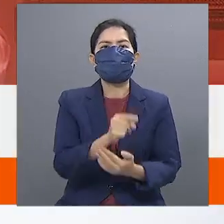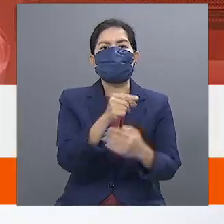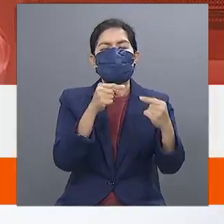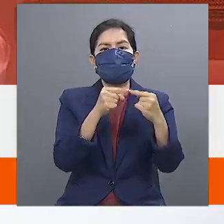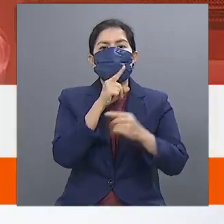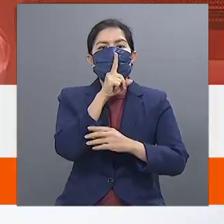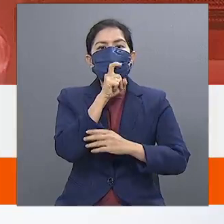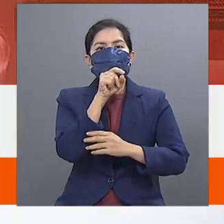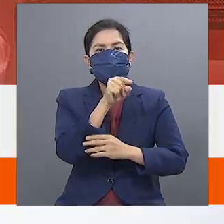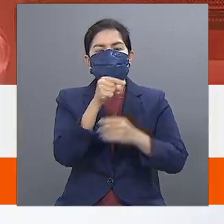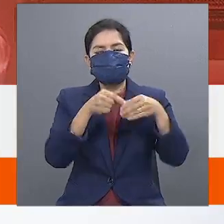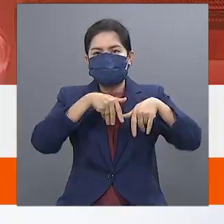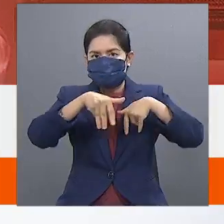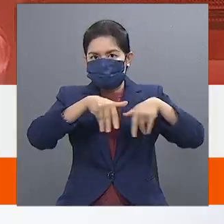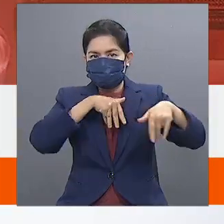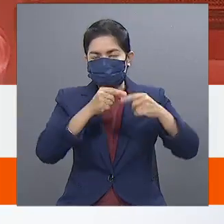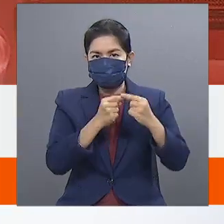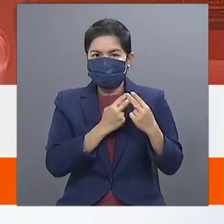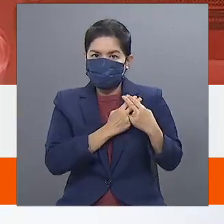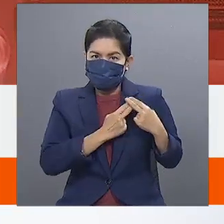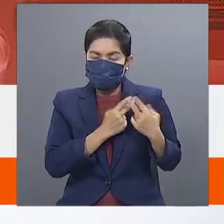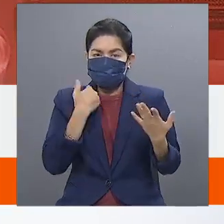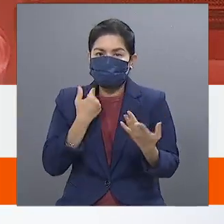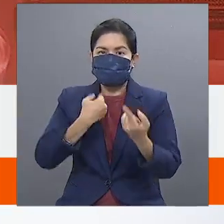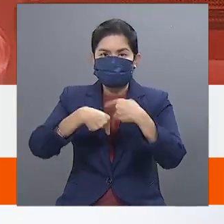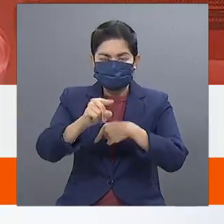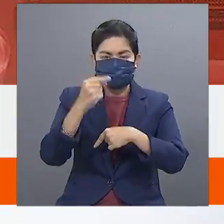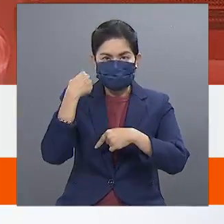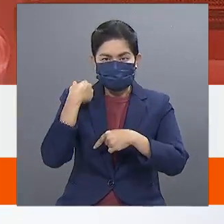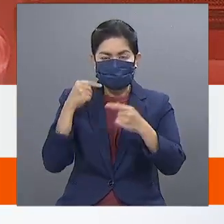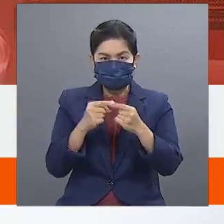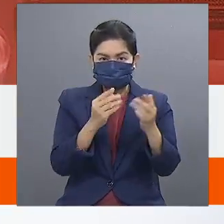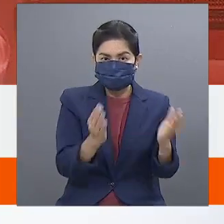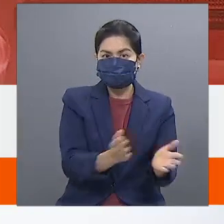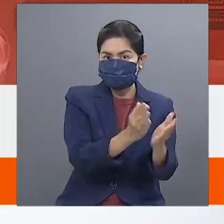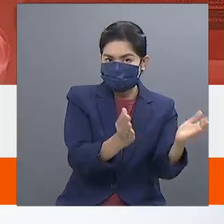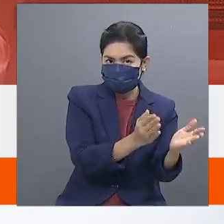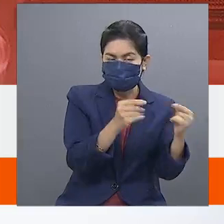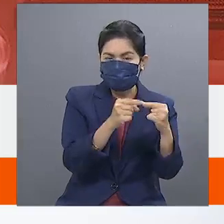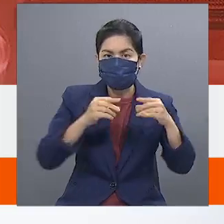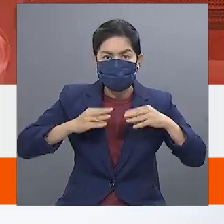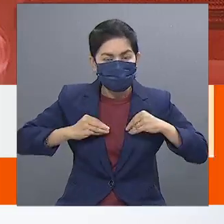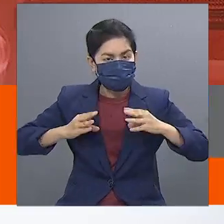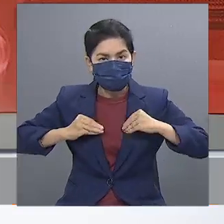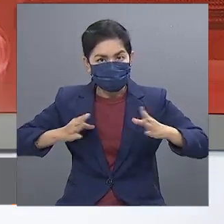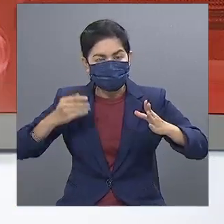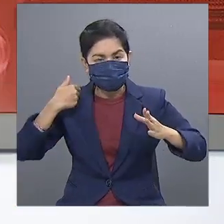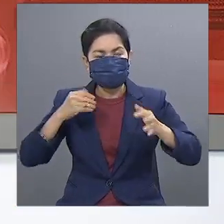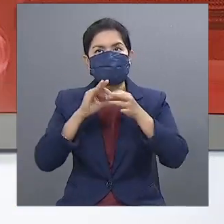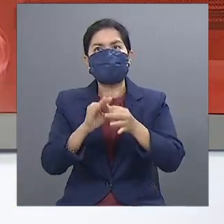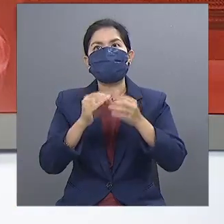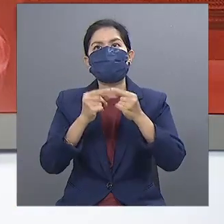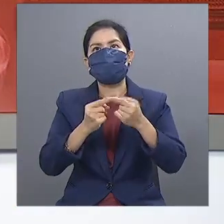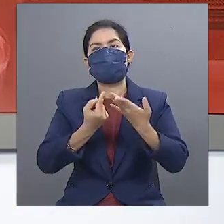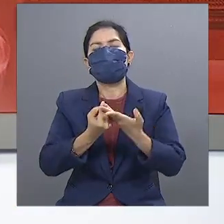าวสวิสจะได้ไปใช้สิทธิ์ลงประชามติสนับสนุนหรือว่าคัดค้านการห้ามโฆษณาผลิตภัณฑ์ยาสูบทุกรูปแบบนะ